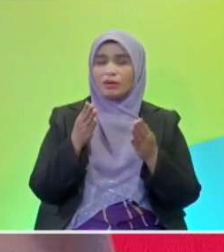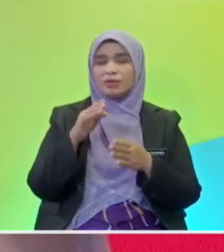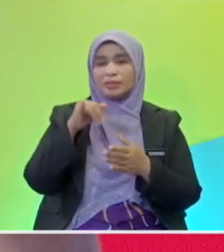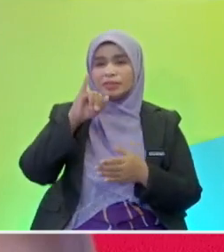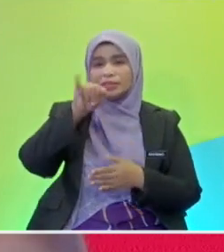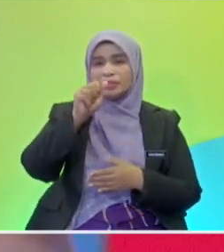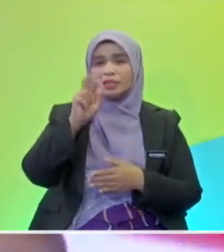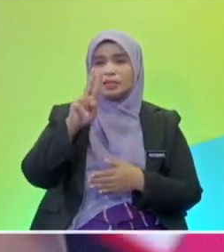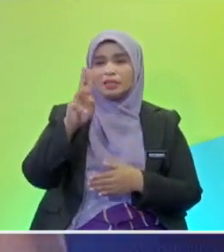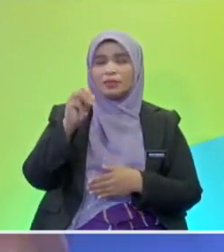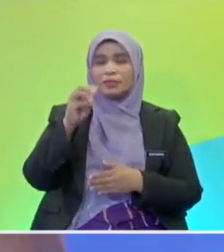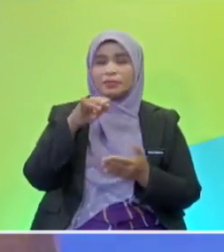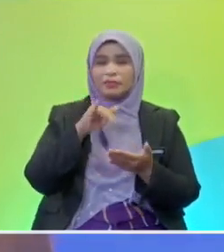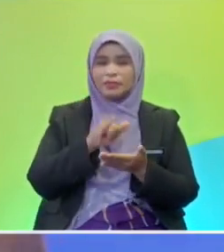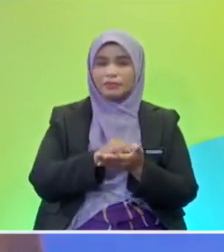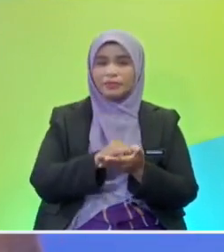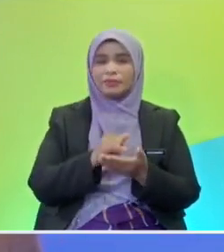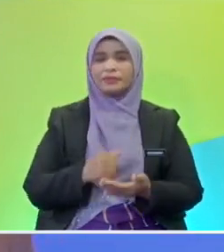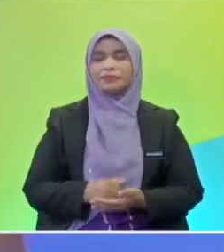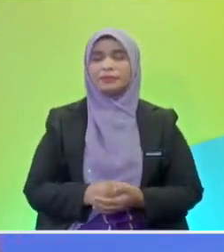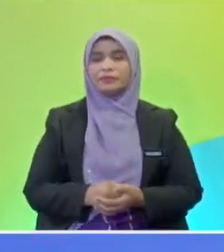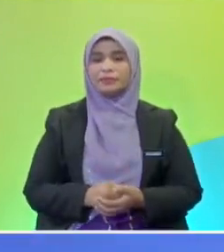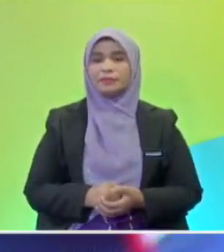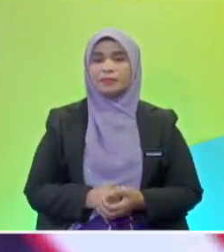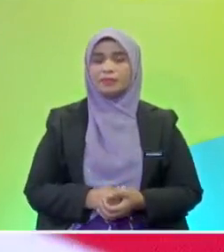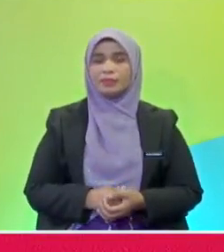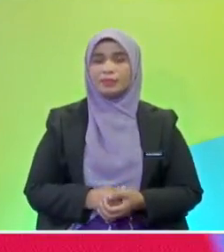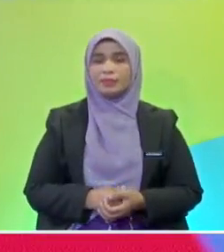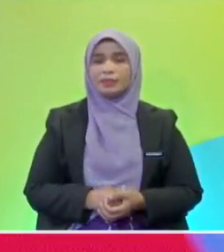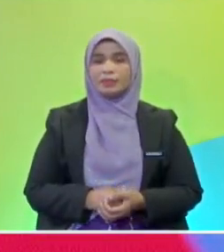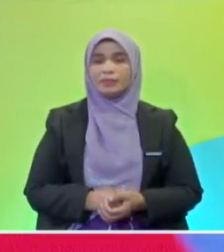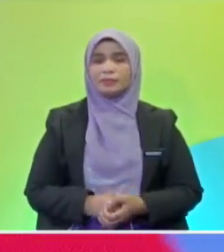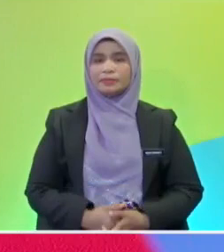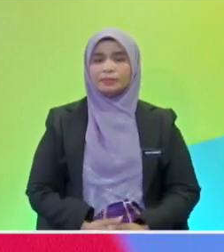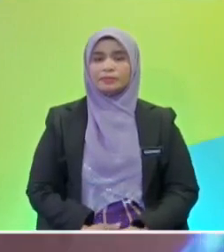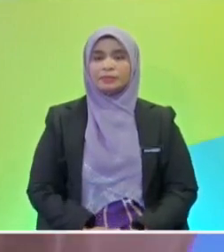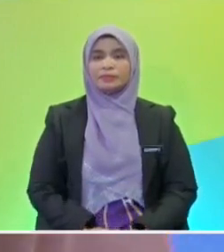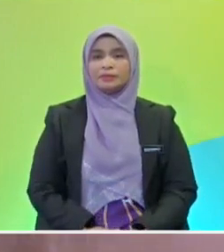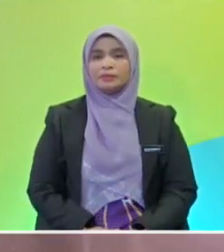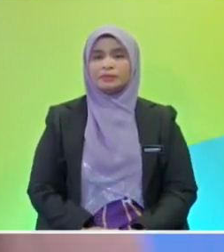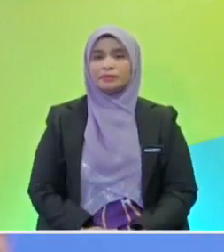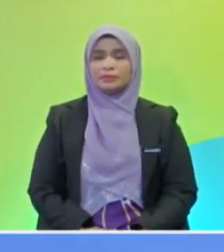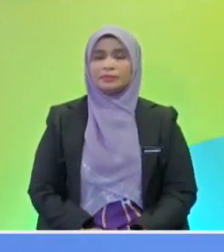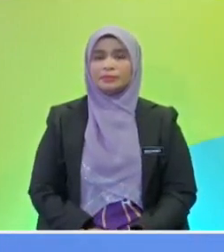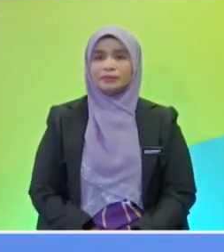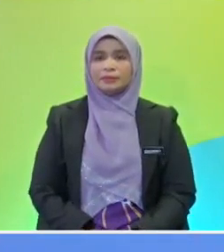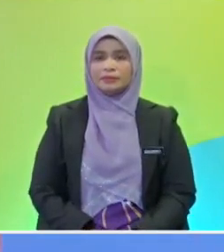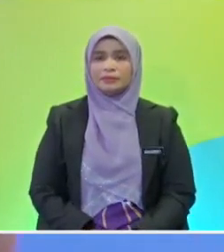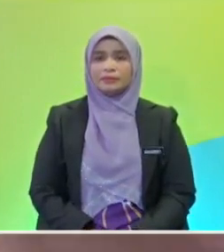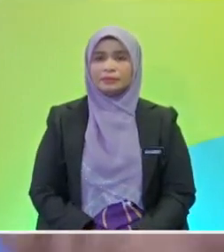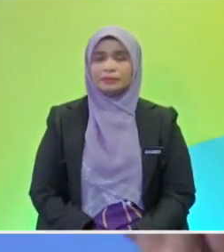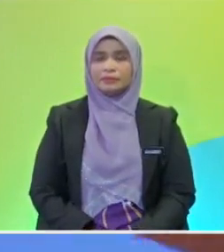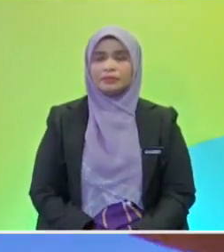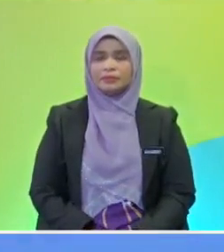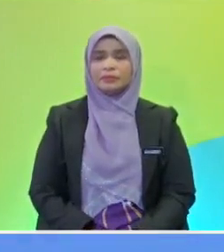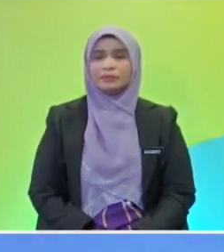tersebut saya buka semua okey saya dah buka semua jarum peniti Cikgu okey ni Mira boleh Cikgu okey